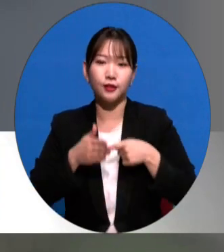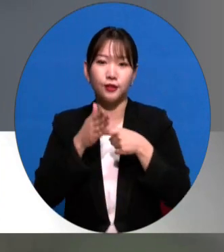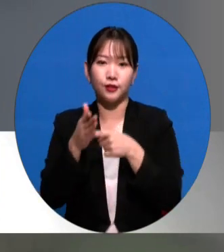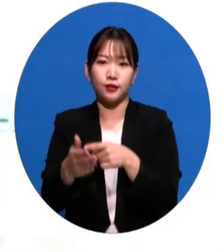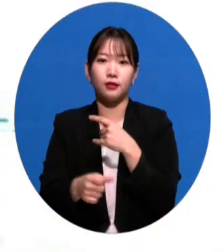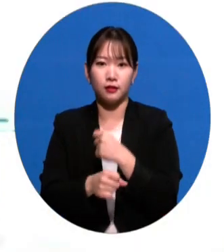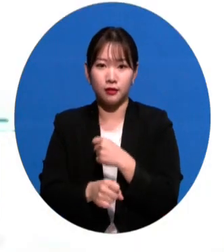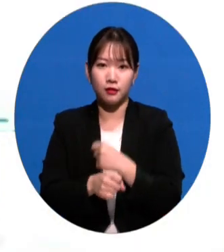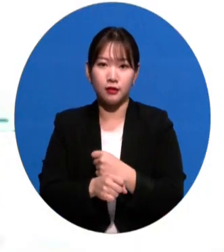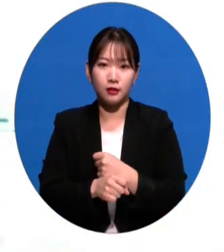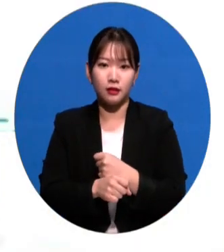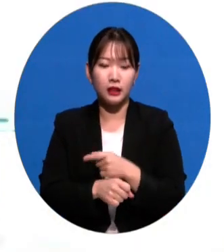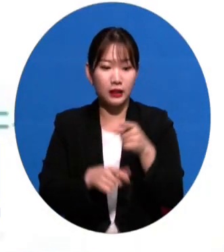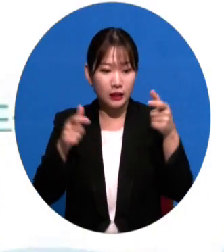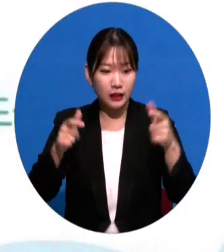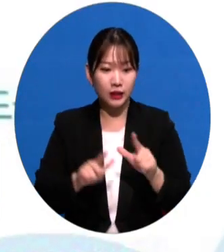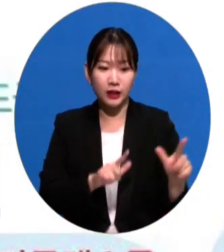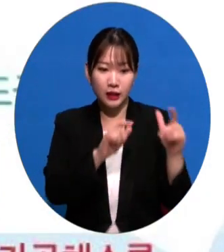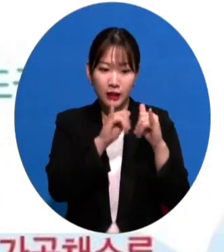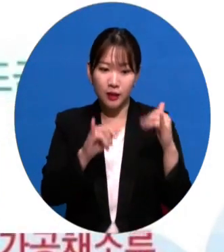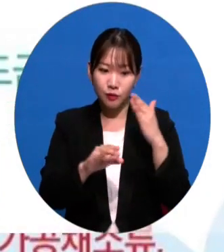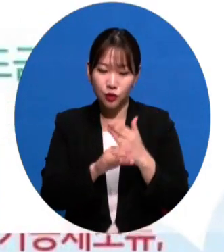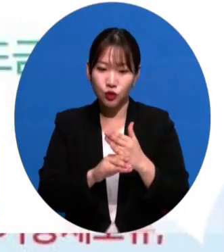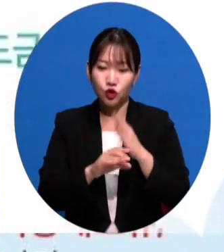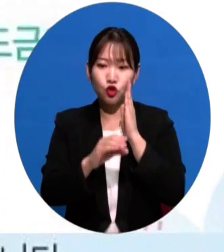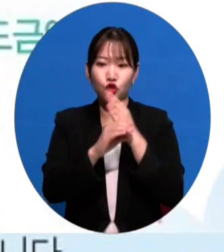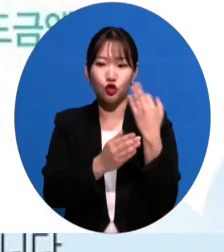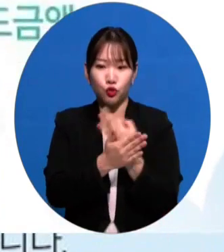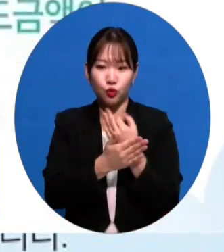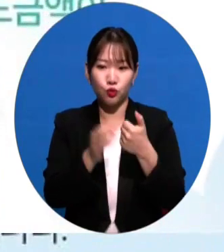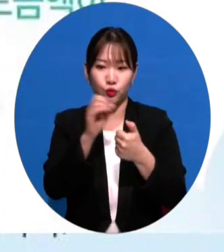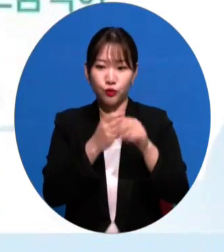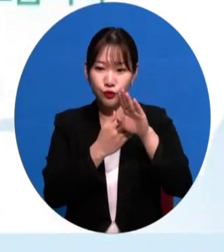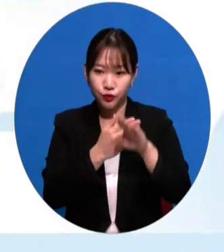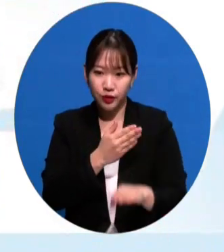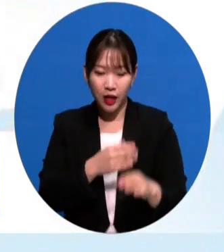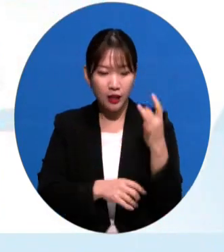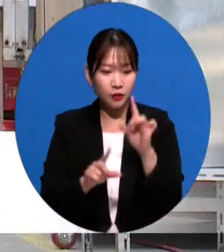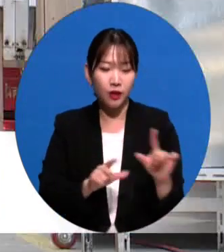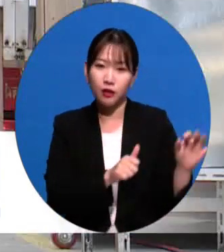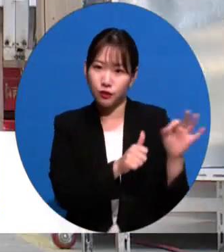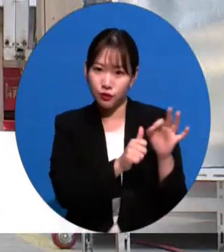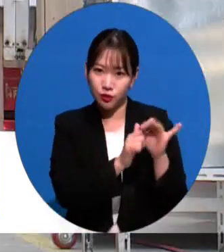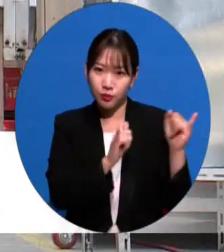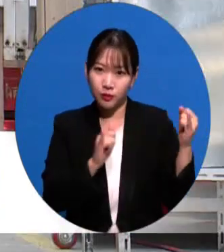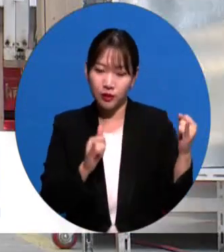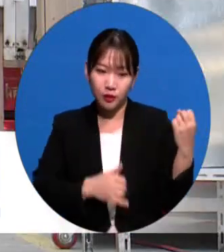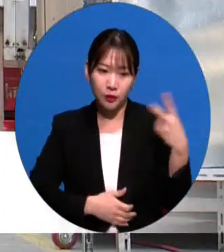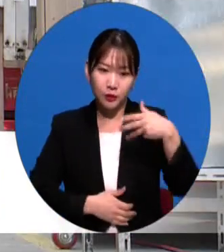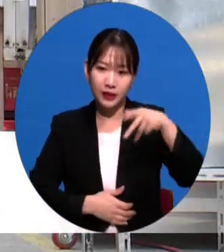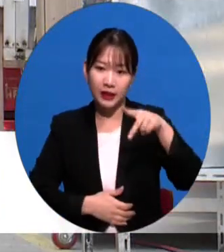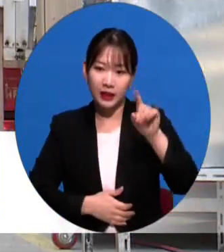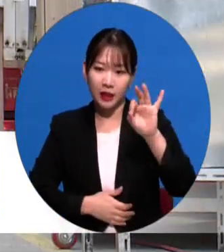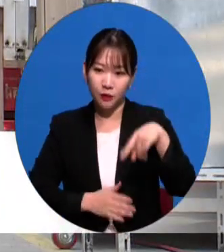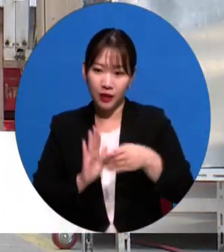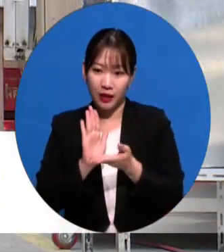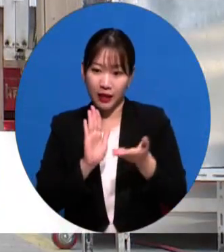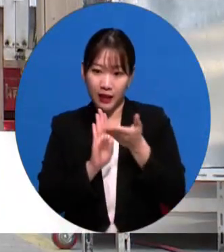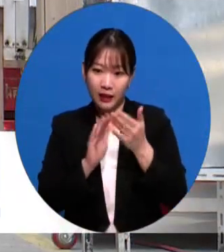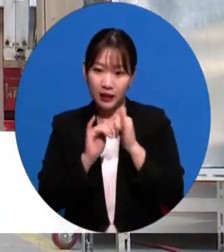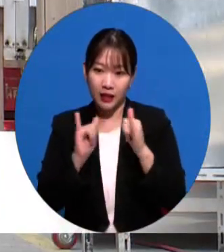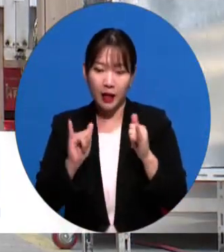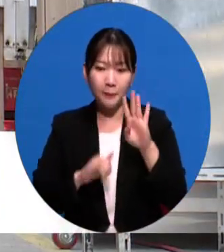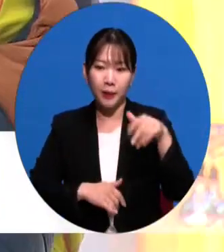추진합니다. 해당 지역 거주자 가운데 중위소득 50% 이하 기초생활수급자나 차상위 계층은 바우처